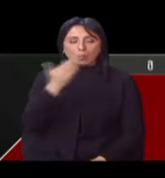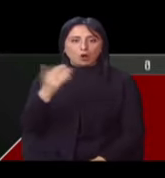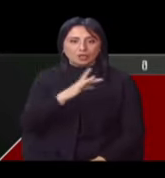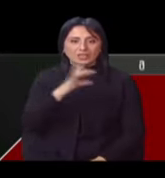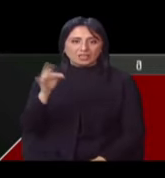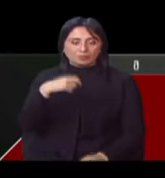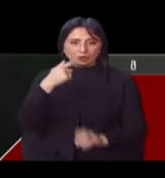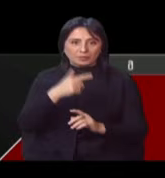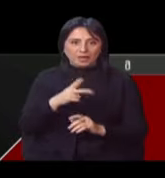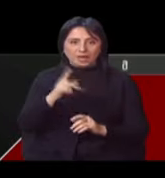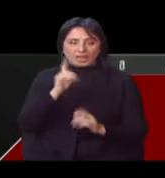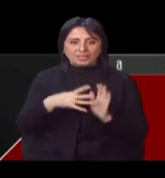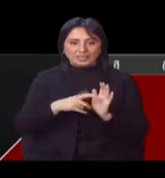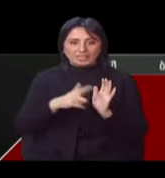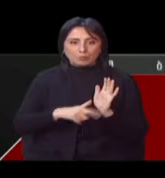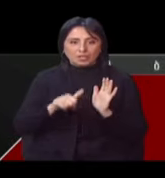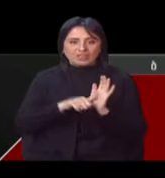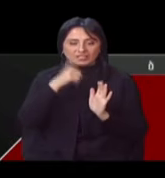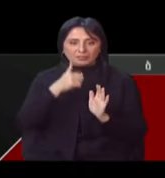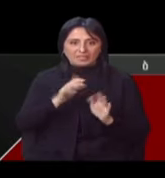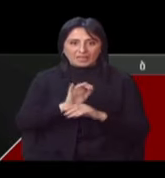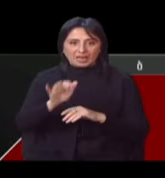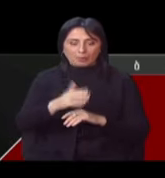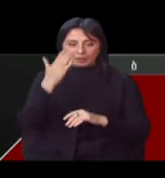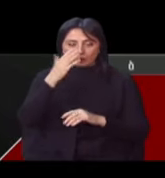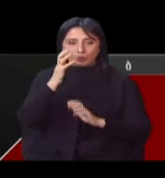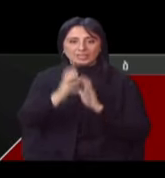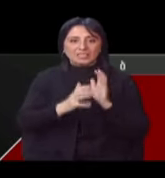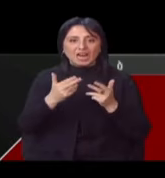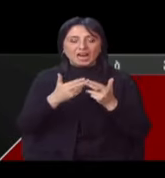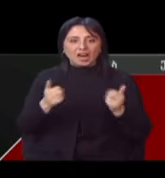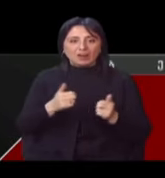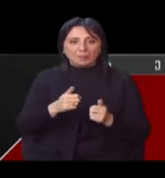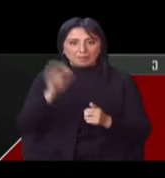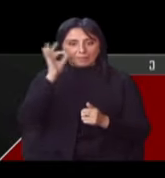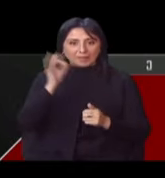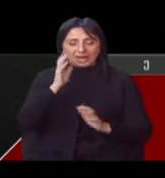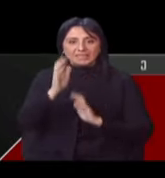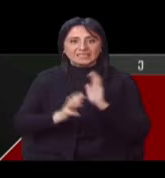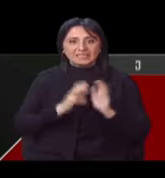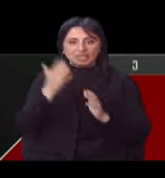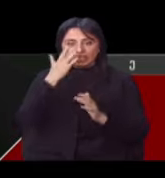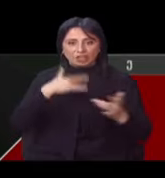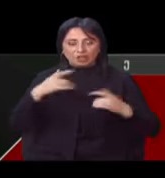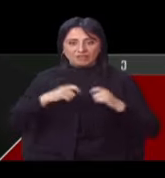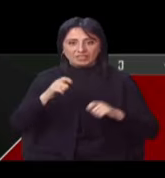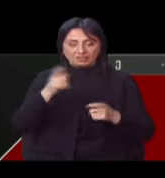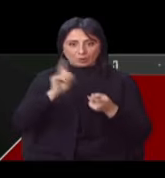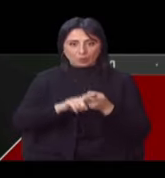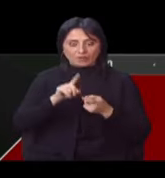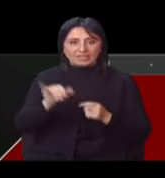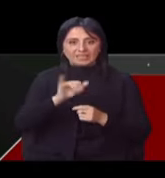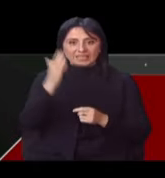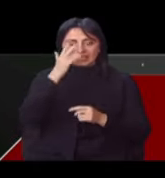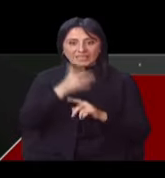ფილმი 1976 წელს გამოვიდა ეკრანებზე. სურათის საერთაშორისო აღიარება ბერლინის საერთაშორისო კინოფესტივალს უკავშირდება,